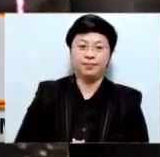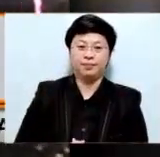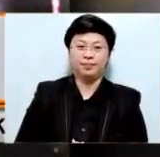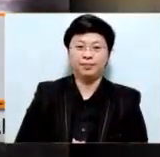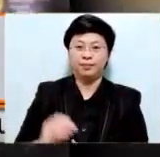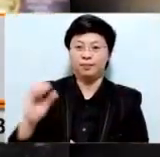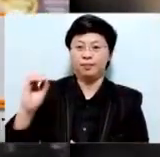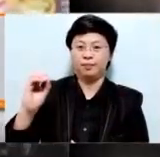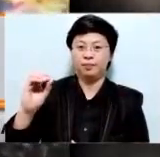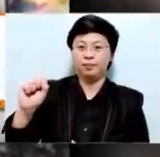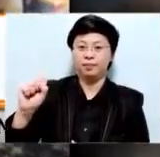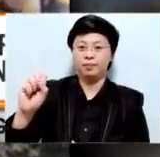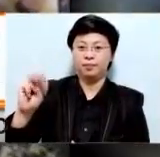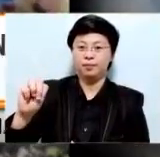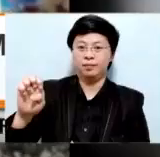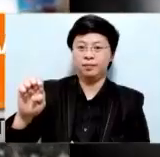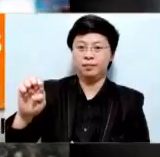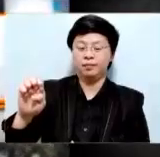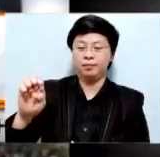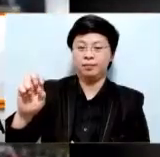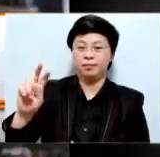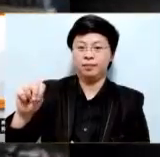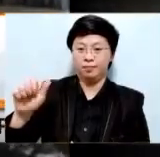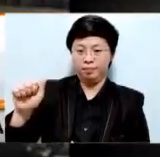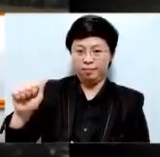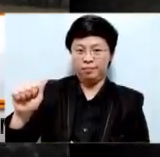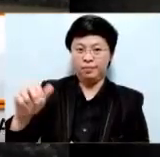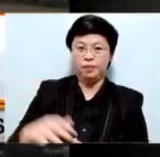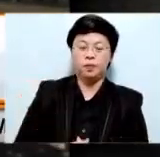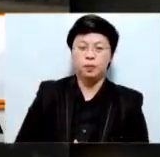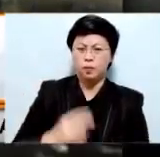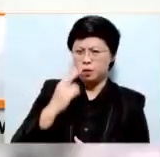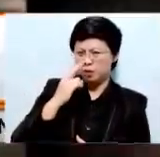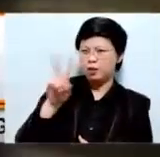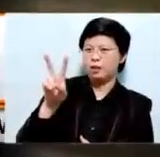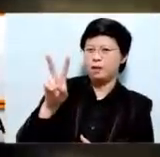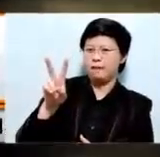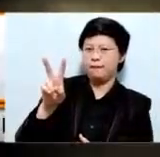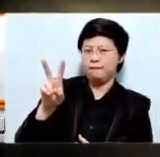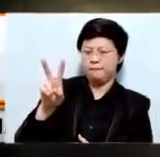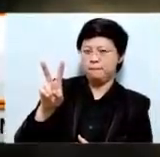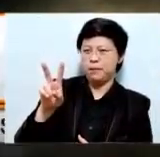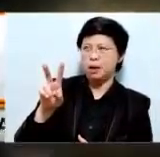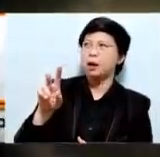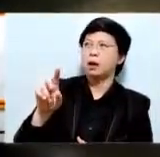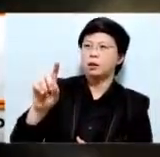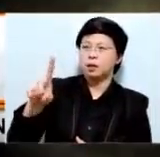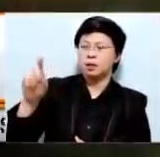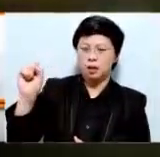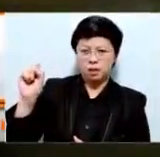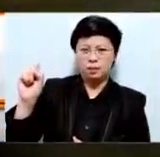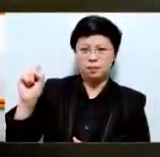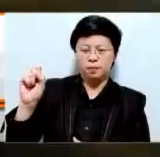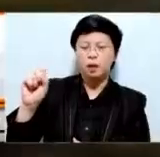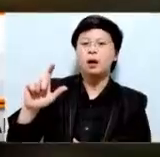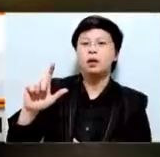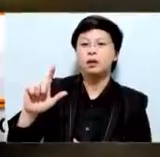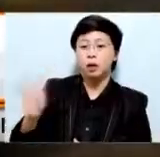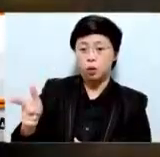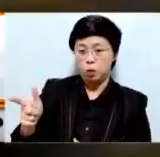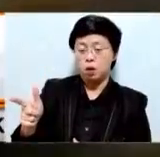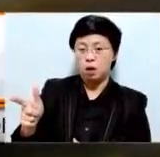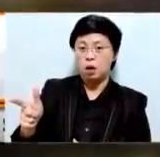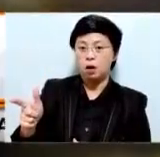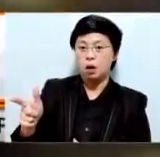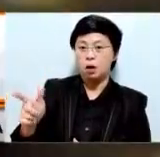Napakaliwanag pagsapit ng gabi at ang pinakaagaw pansin, ang 120 talampakang Christmas tree na ito. Ang Tree